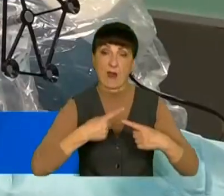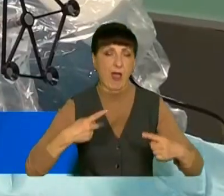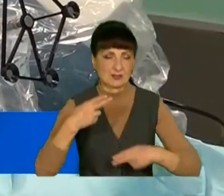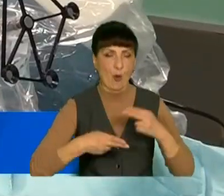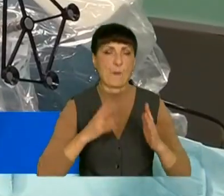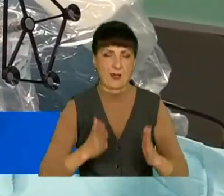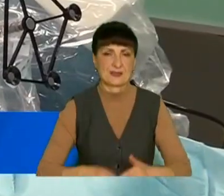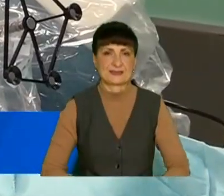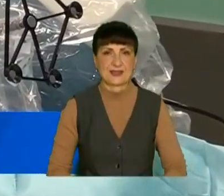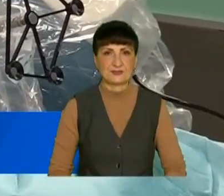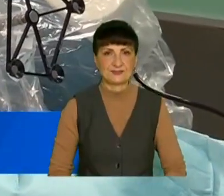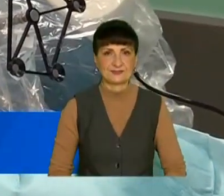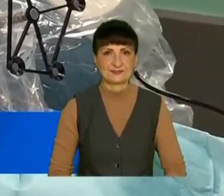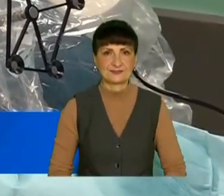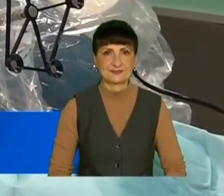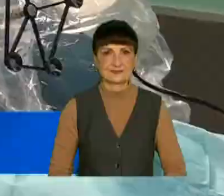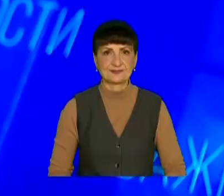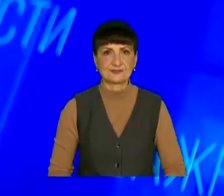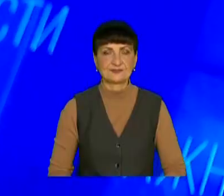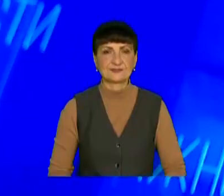Усенова, Хангельда Ахмедханов, телеканал Алматы.